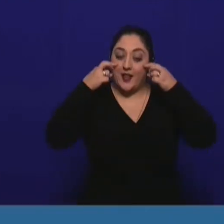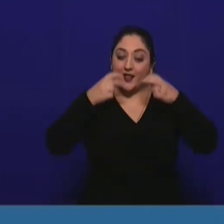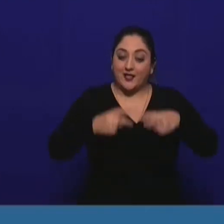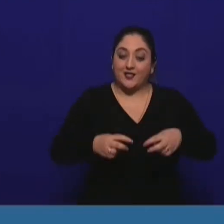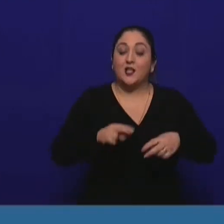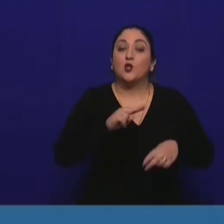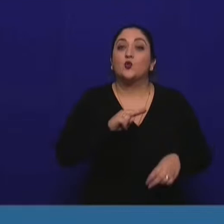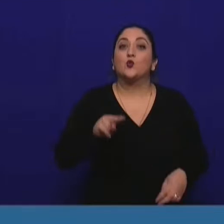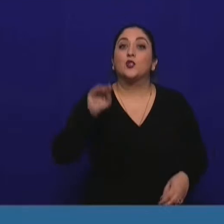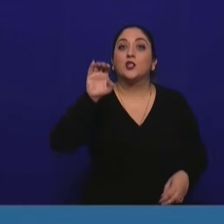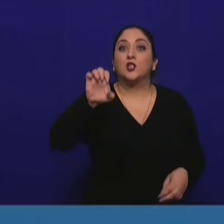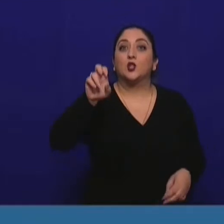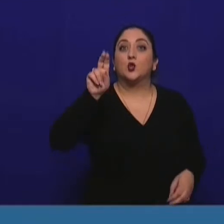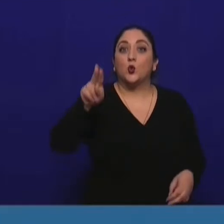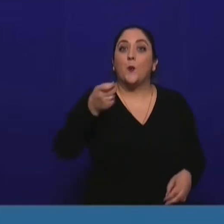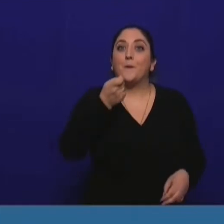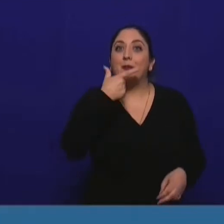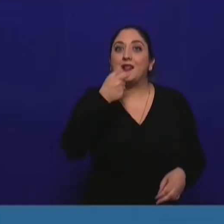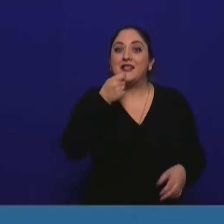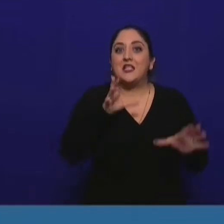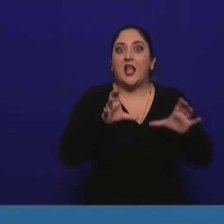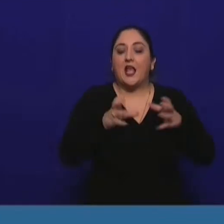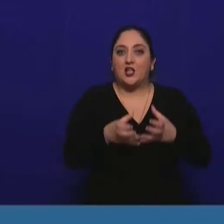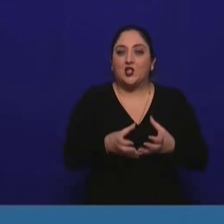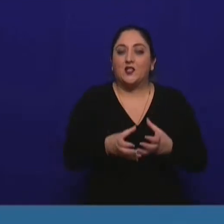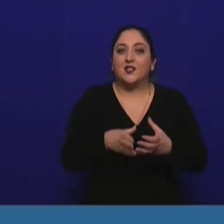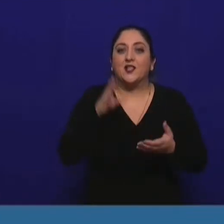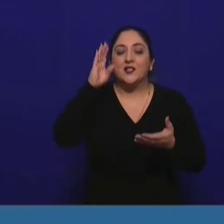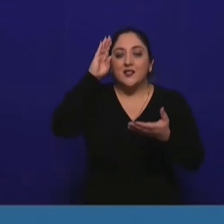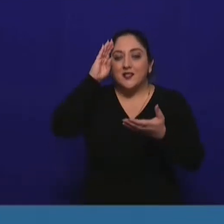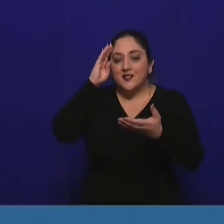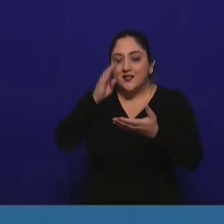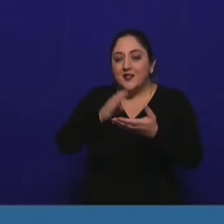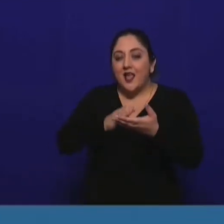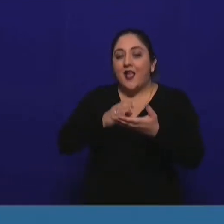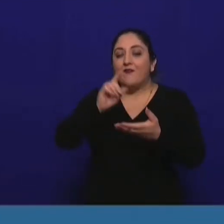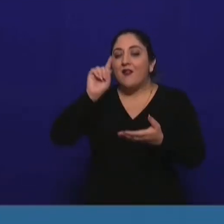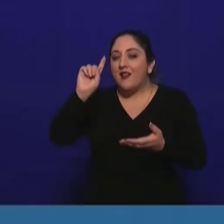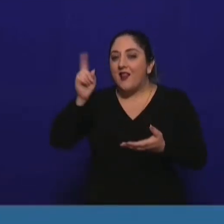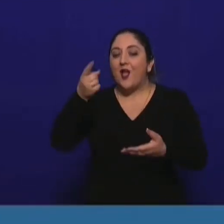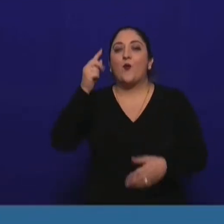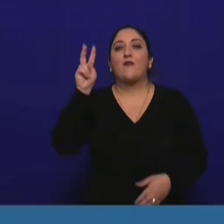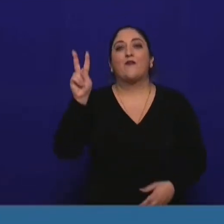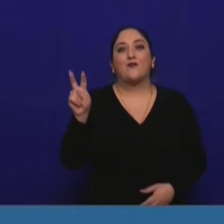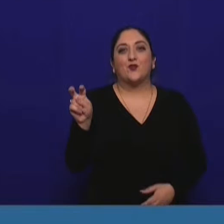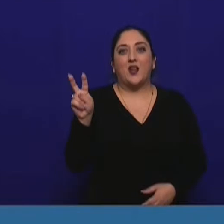l-European Medicines Agency u dejjem nkunu qegħdin nipproteġu l-iktar nies li għandhom bżonn.